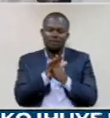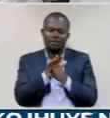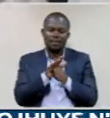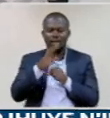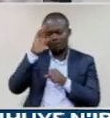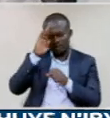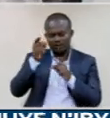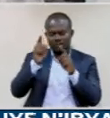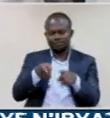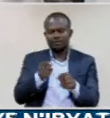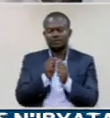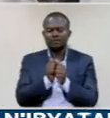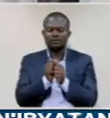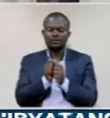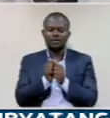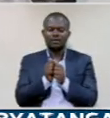polisi irahageze